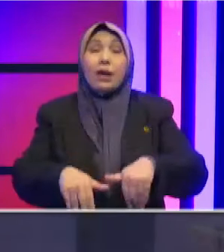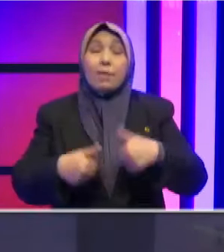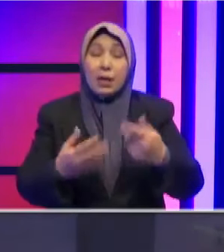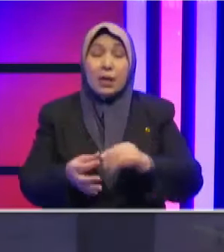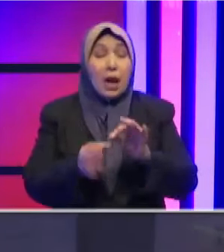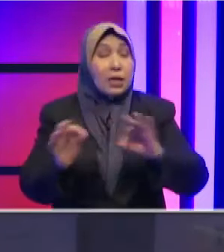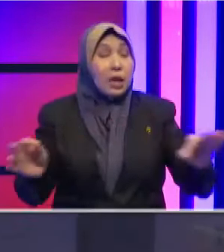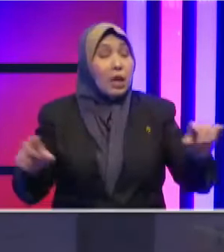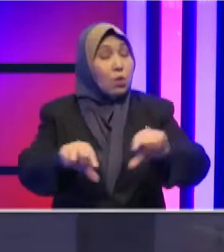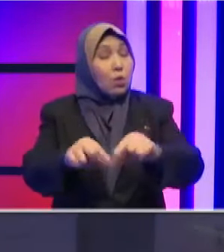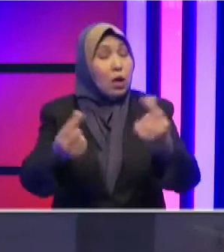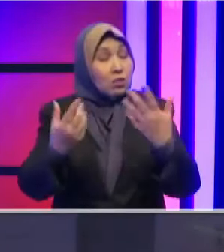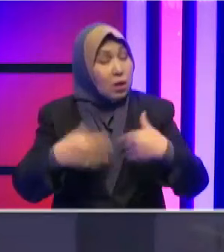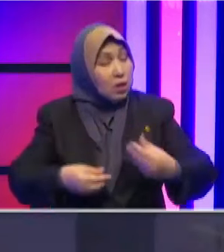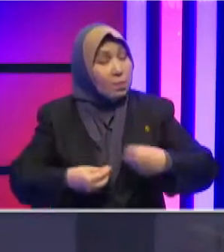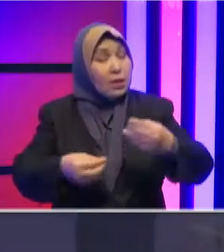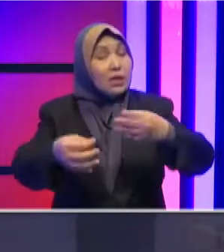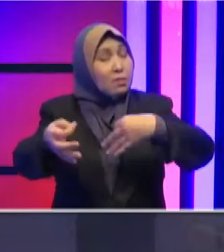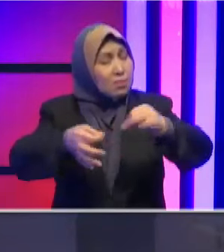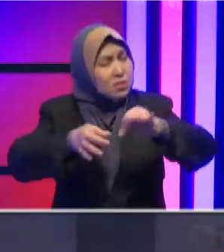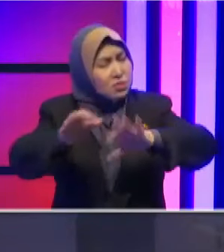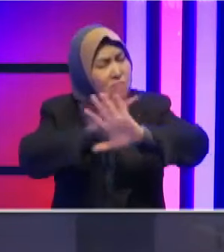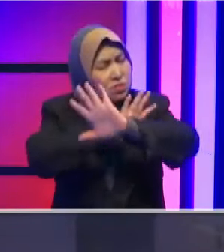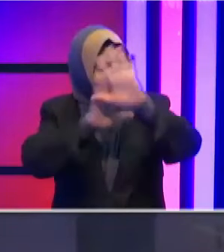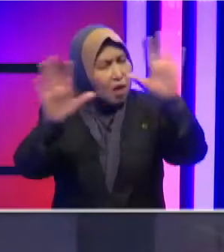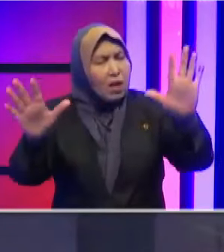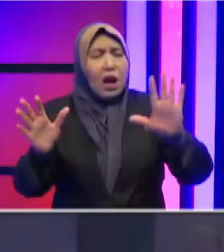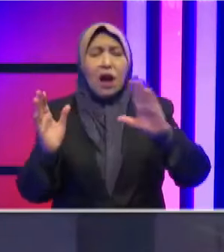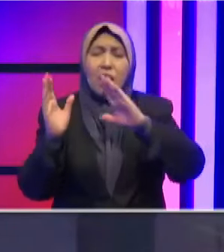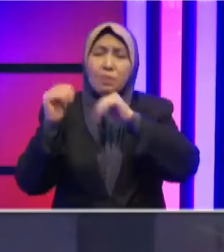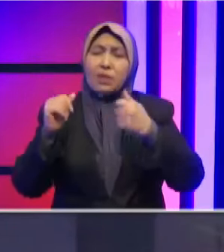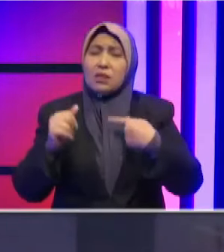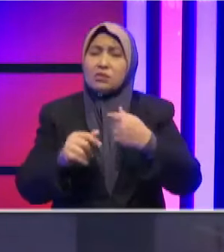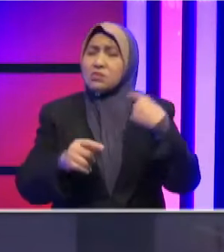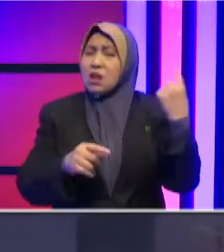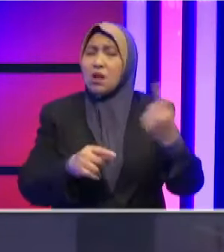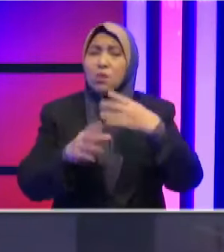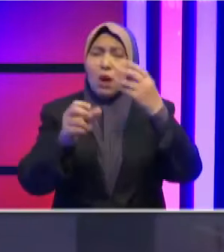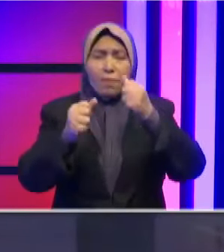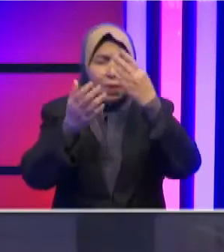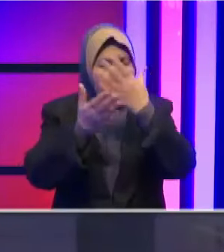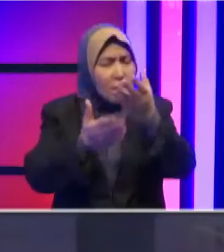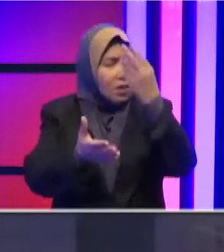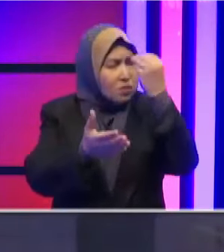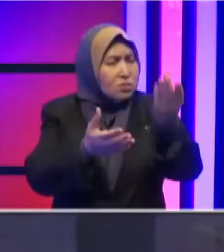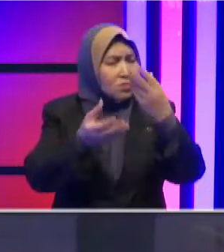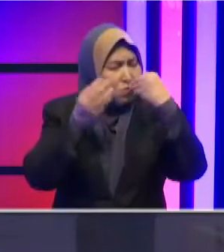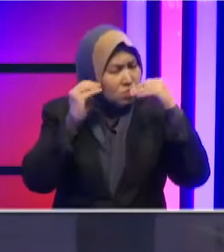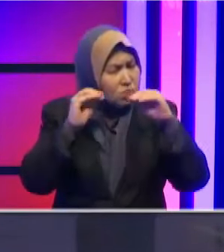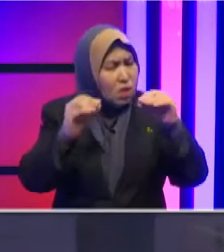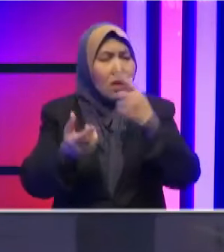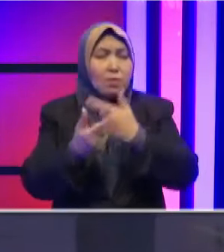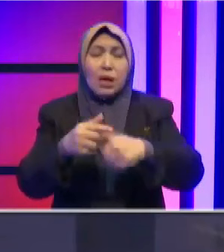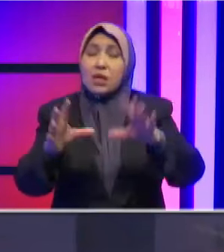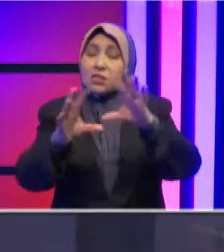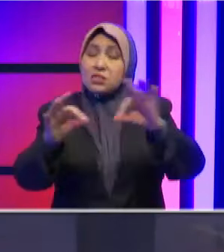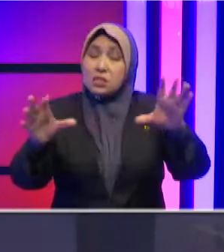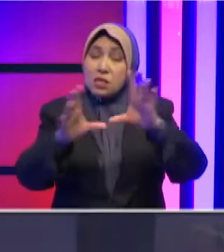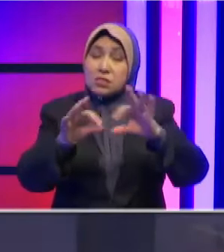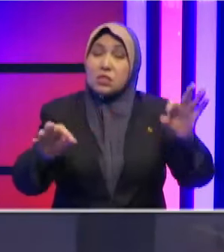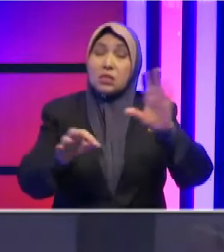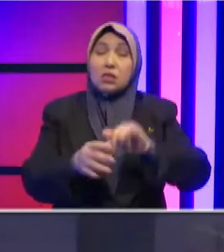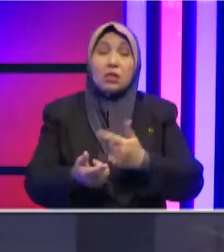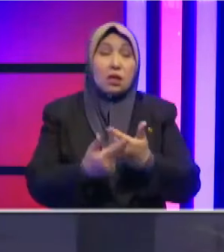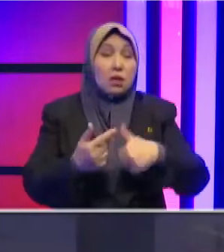memberikan pencerahan kepada kita agar kita senantiasa mengambil i'tibar daripada kisah-kisah yang disebutkan oleh Allah subhanahu wa ta'ala